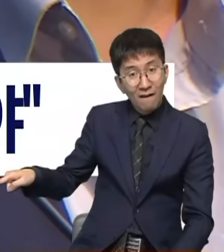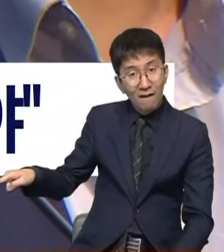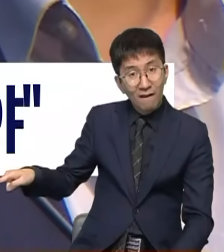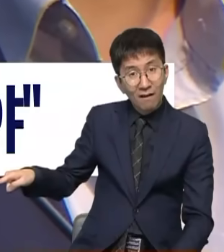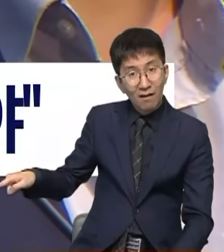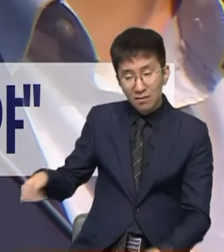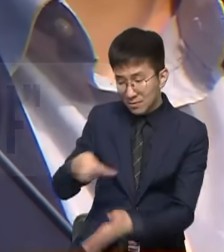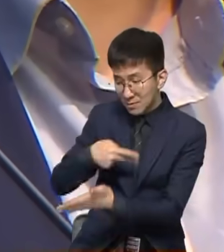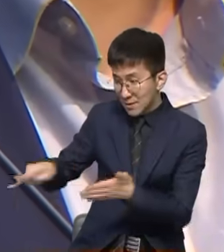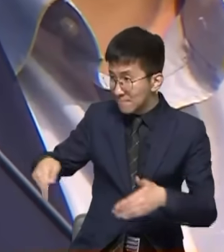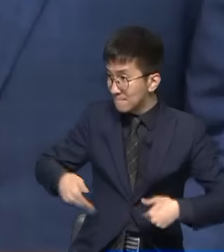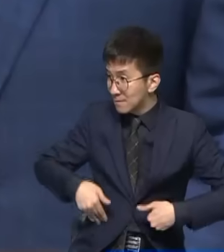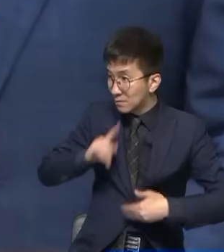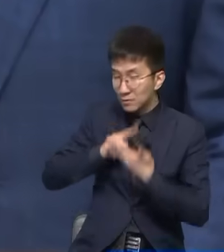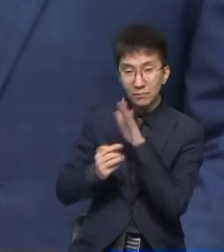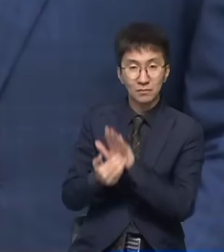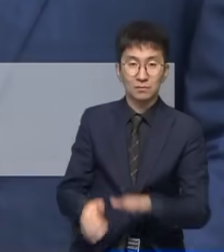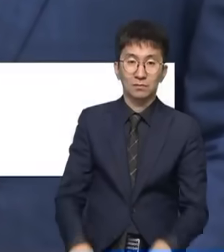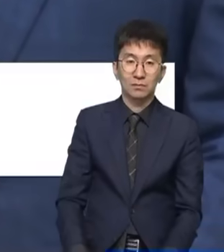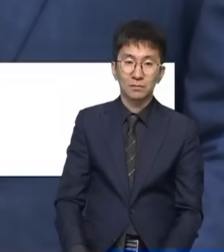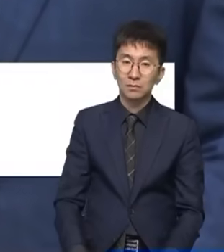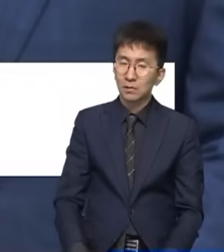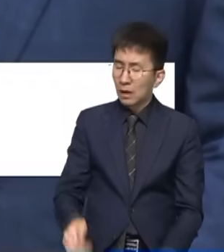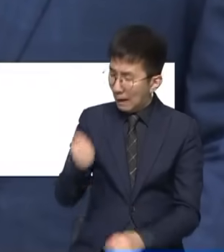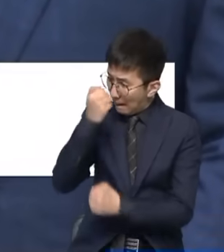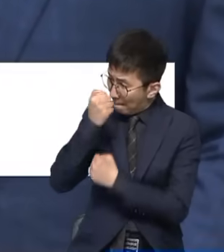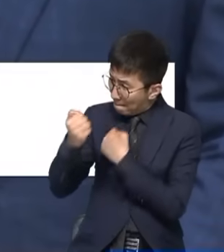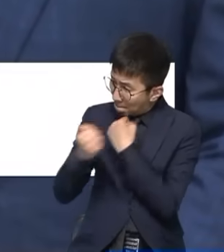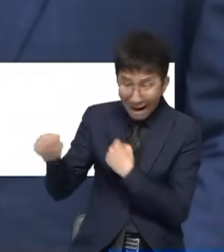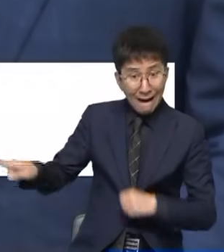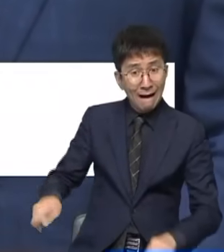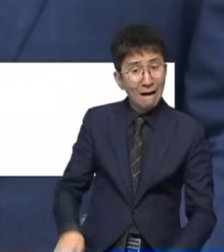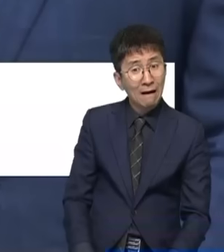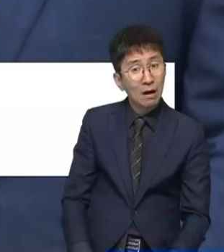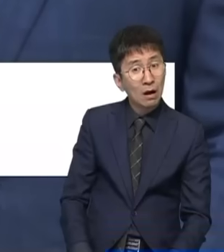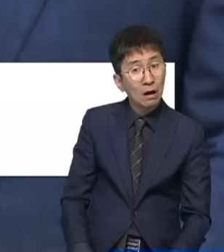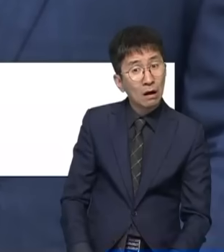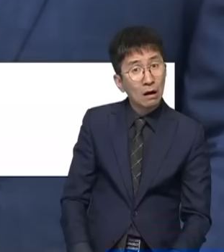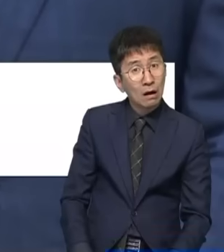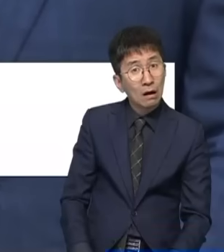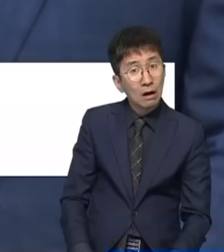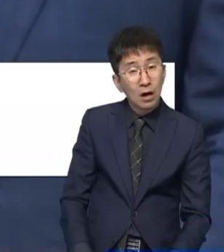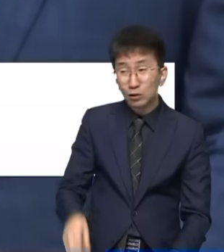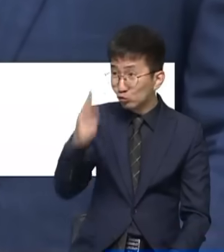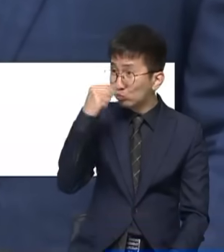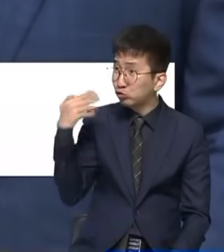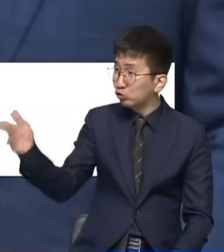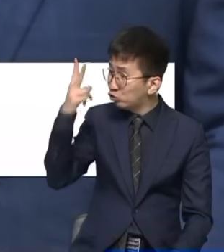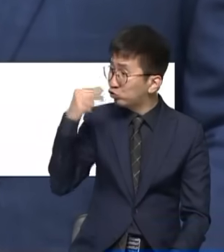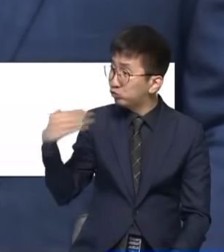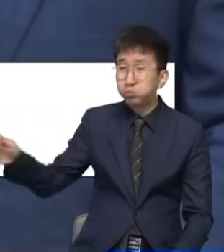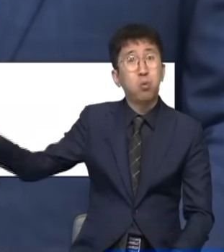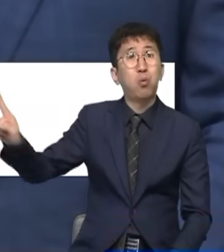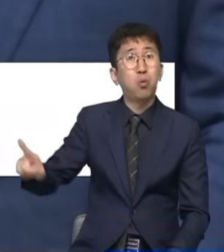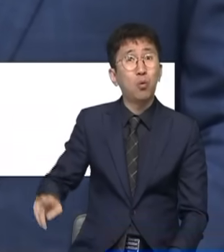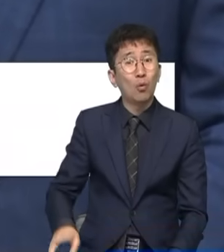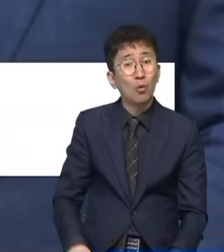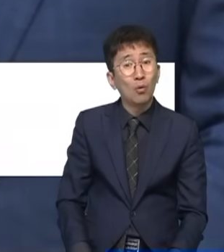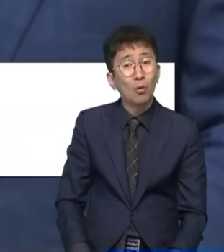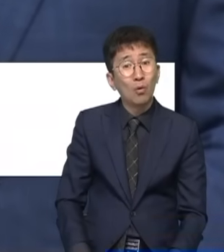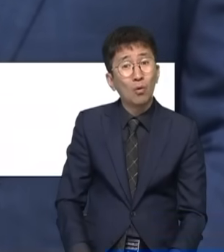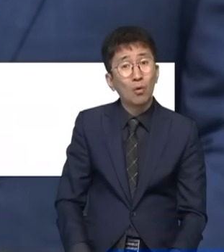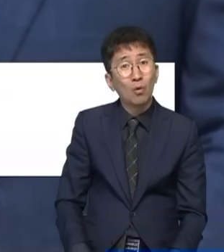징계를 요청한 겁니다. 오만 방자함이 극에 달했습니다. 언제까지 이 응석 바디가